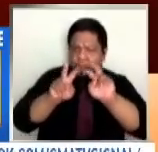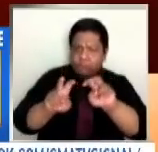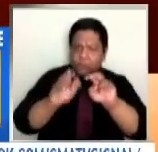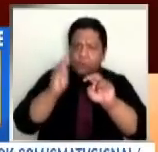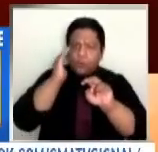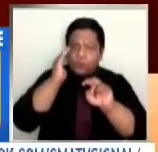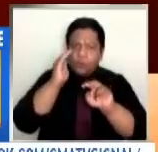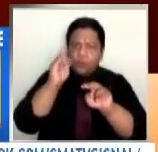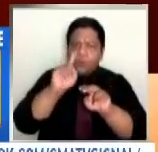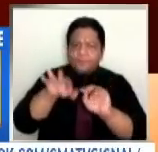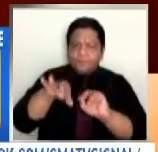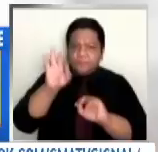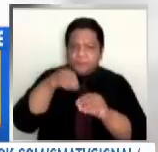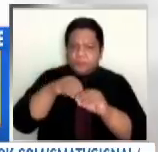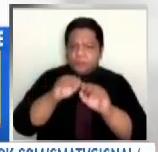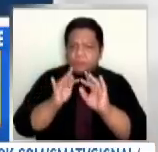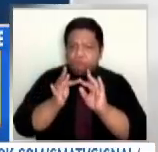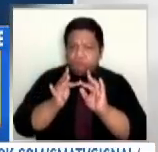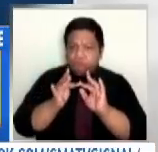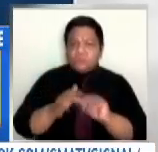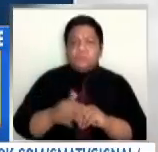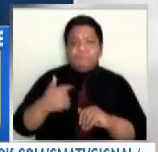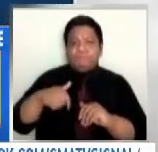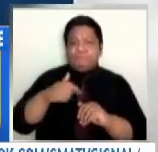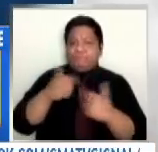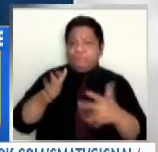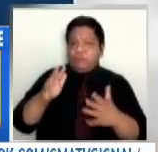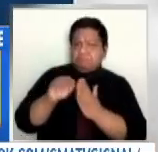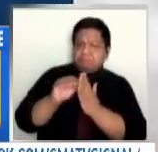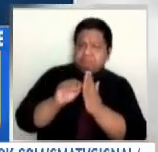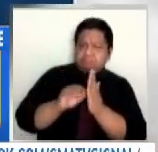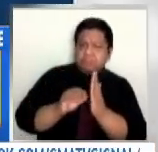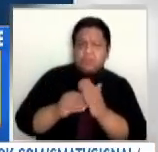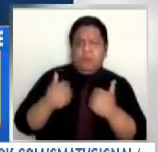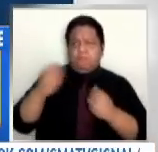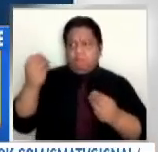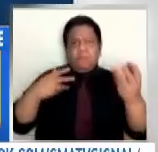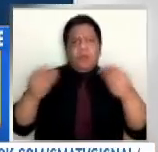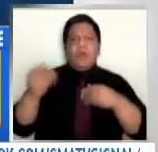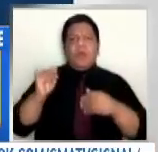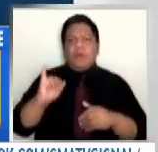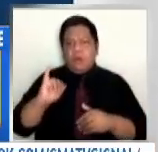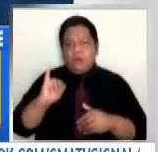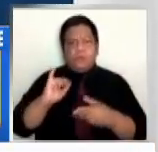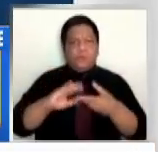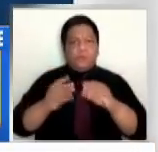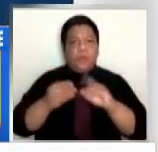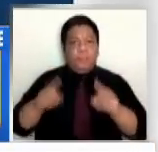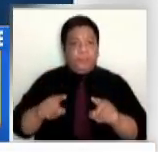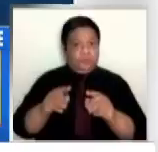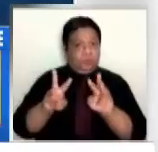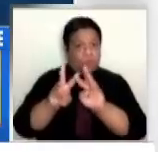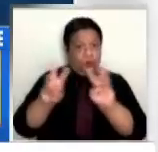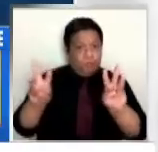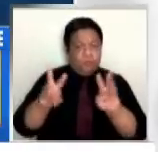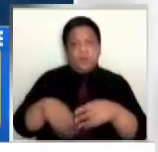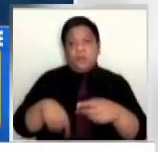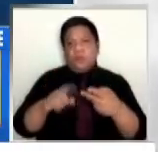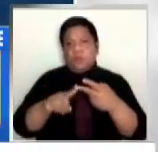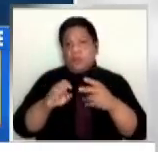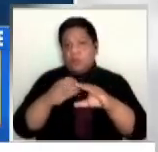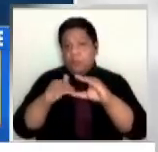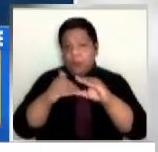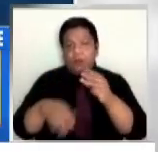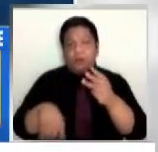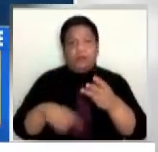Mm-hmm. Kami ay nakapagtalanan na ng mga telltale hints na makapagsasabi ng isang website, email, or link ay malicious. Kabilang